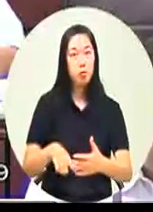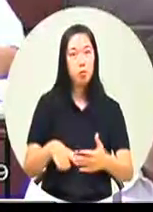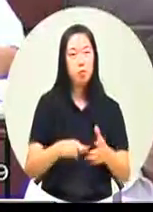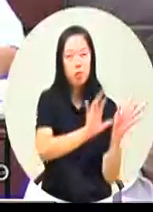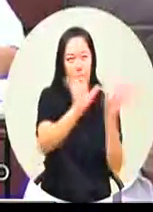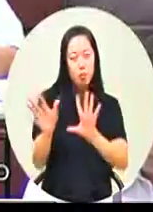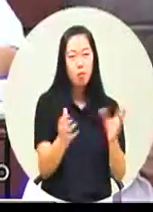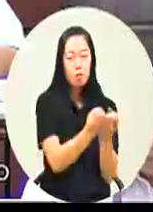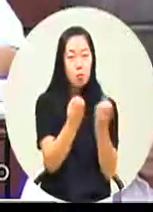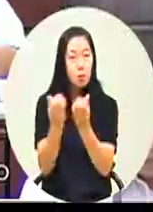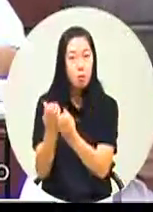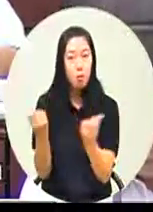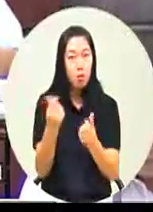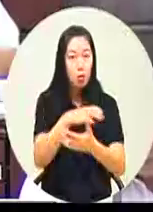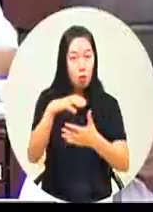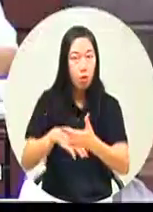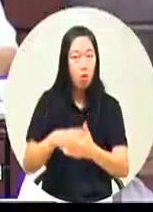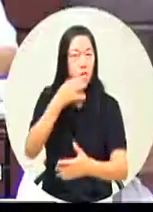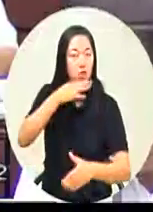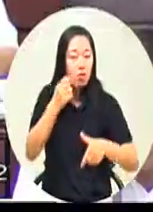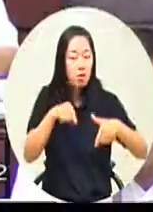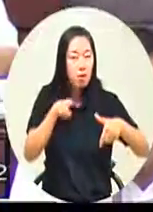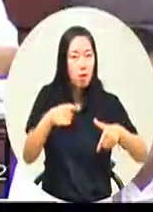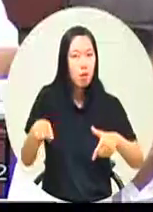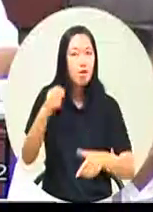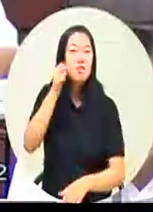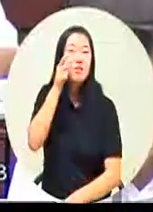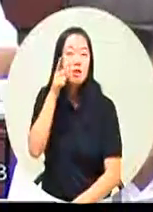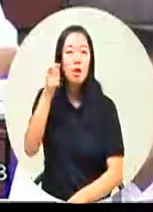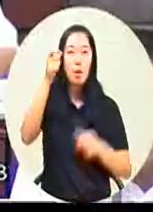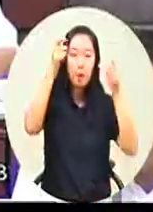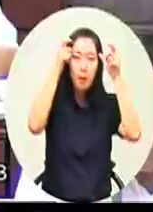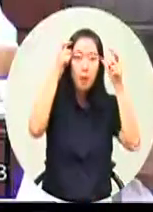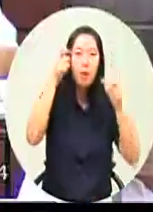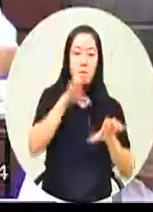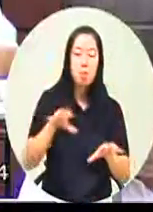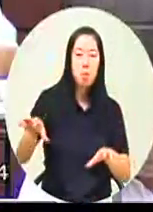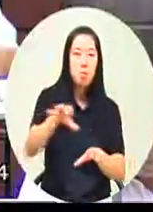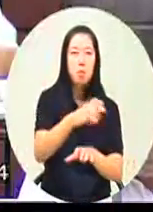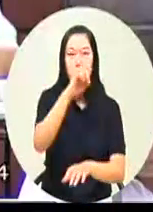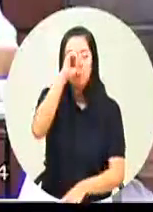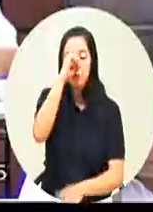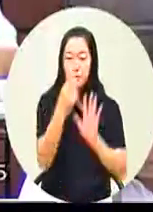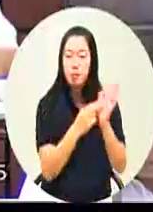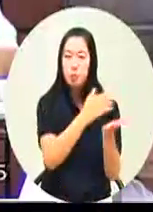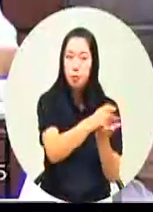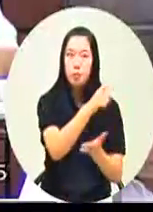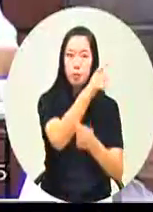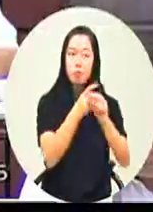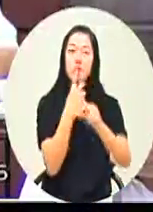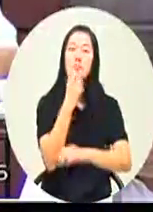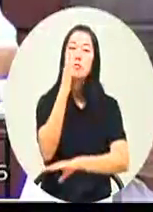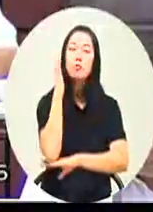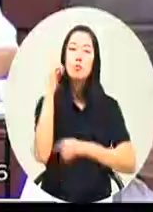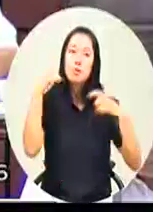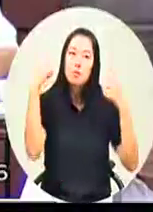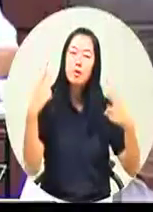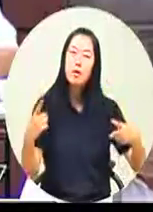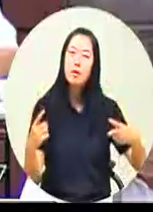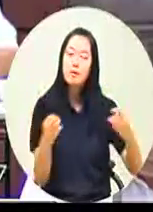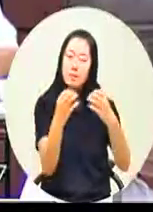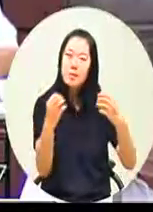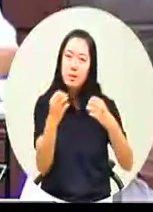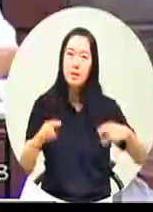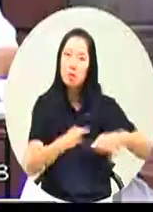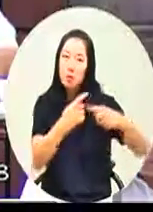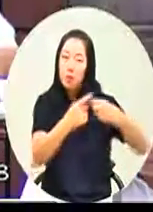生，所以包括彰化包括台南包括高雄也都为了要解决这个问题跟中央也常常有一些讨论，那最